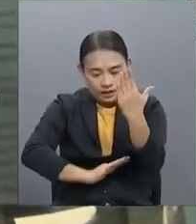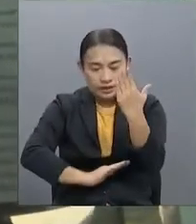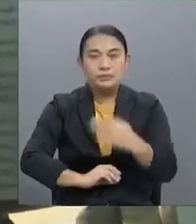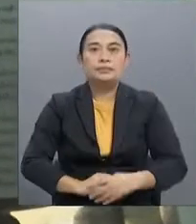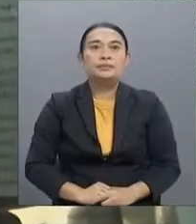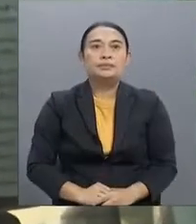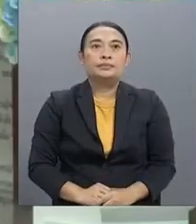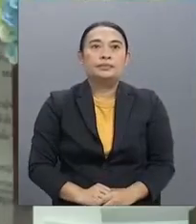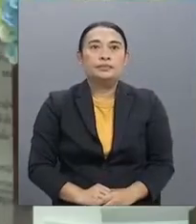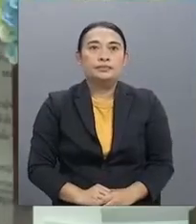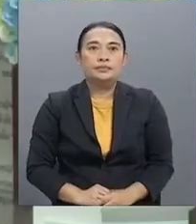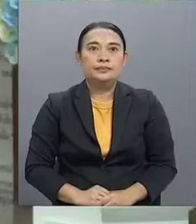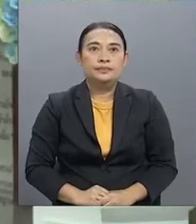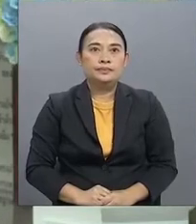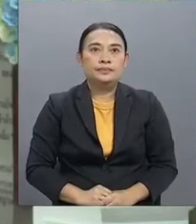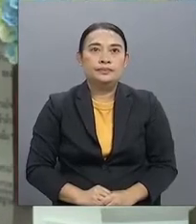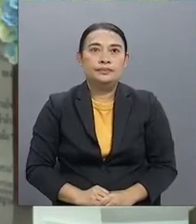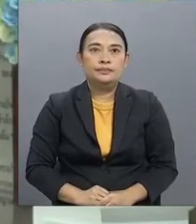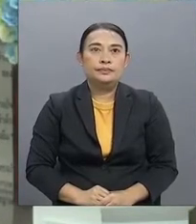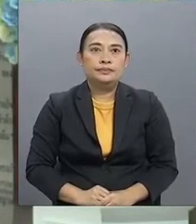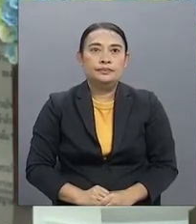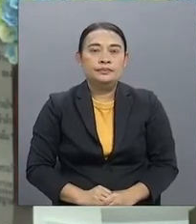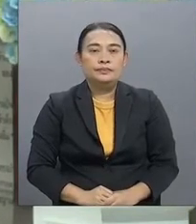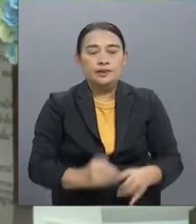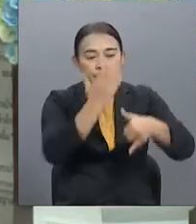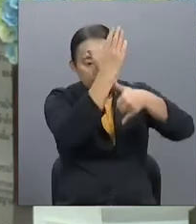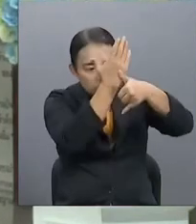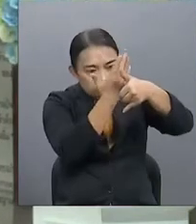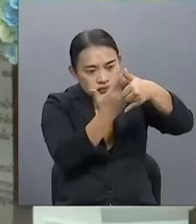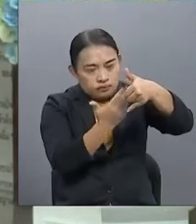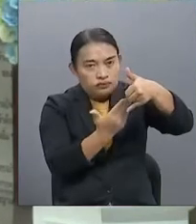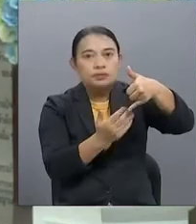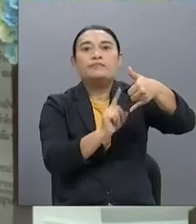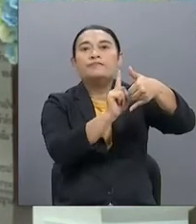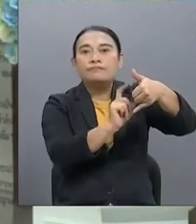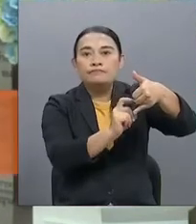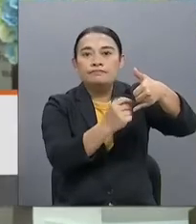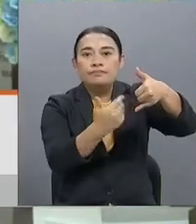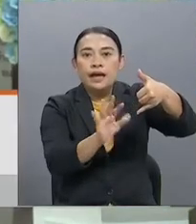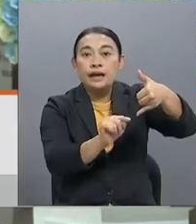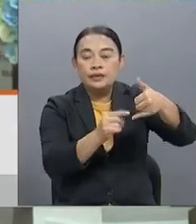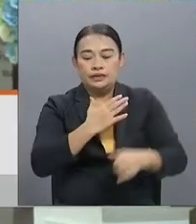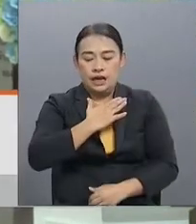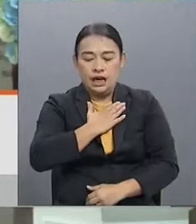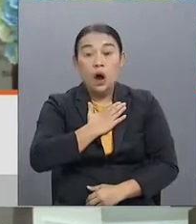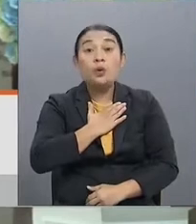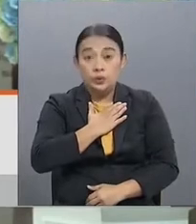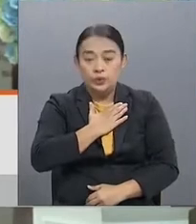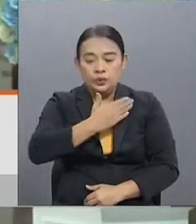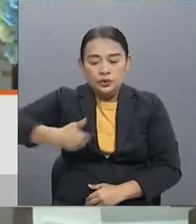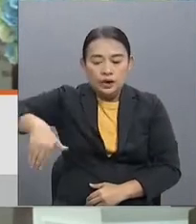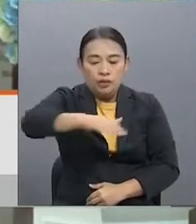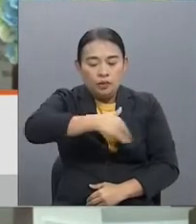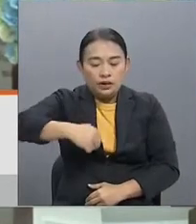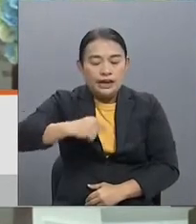ทย จริงๆมันเป็นอะไรที่เหมือนท่านไม่อยู่แล้วเราคิดถึงท่านแต่ไม่ใช่แค่คิดถึงภาพของท่านแต่มัน